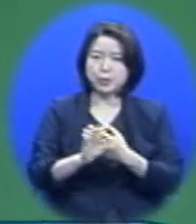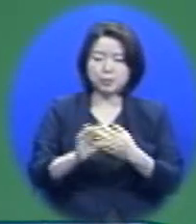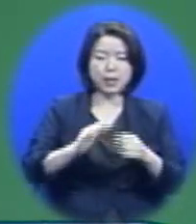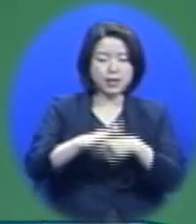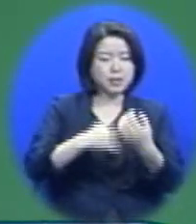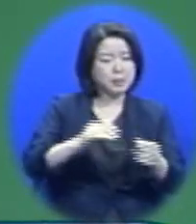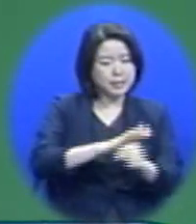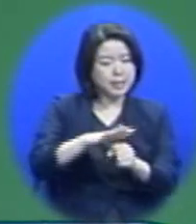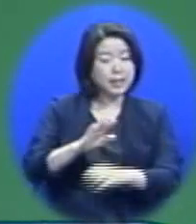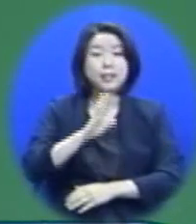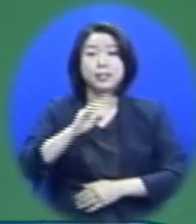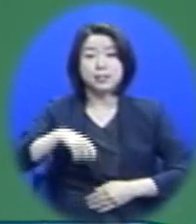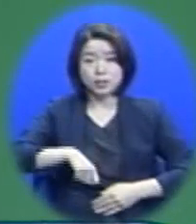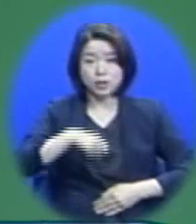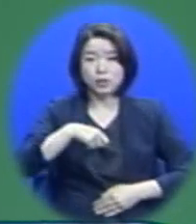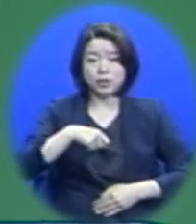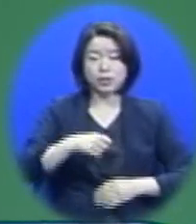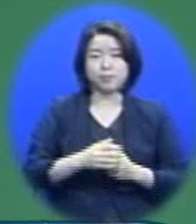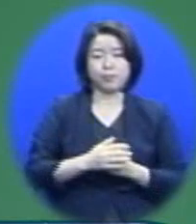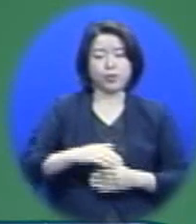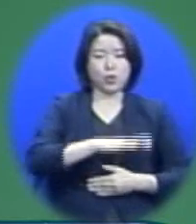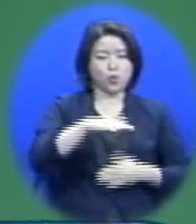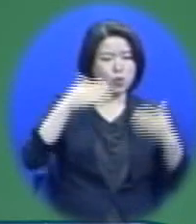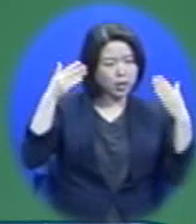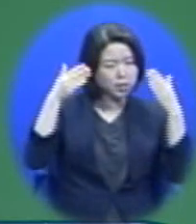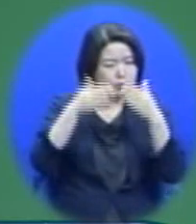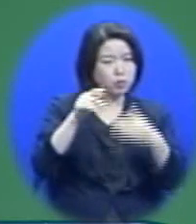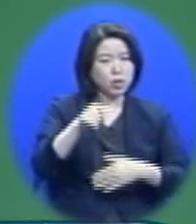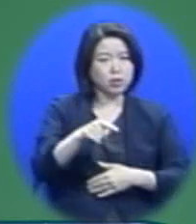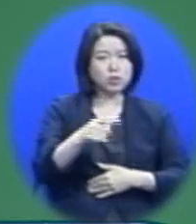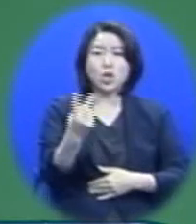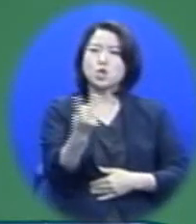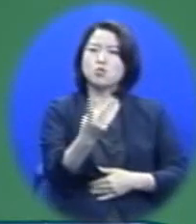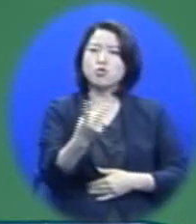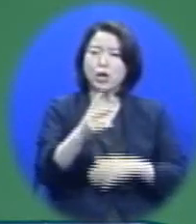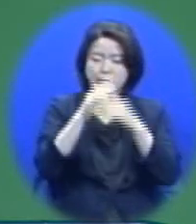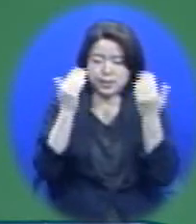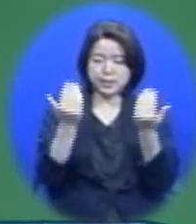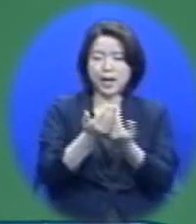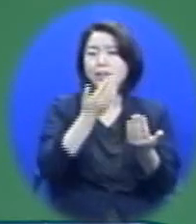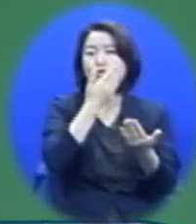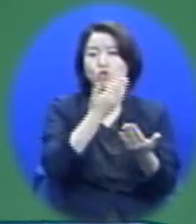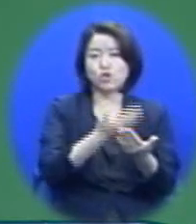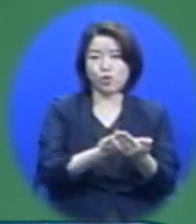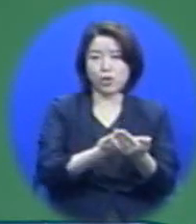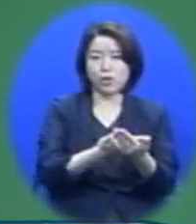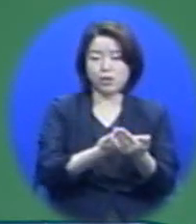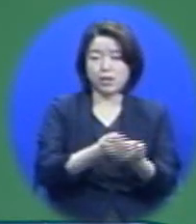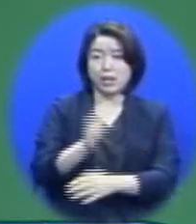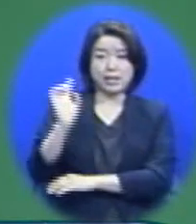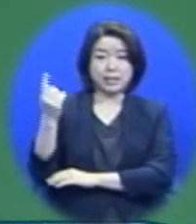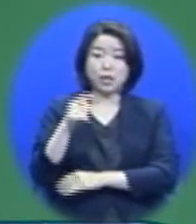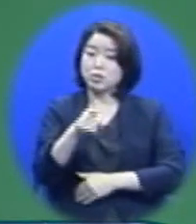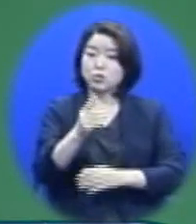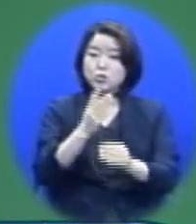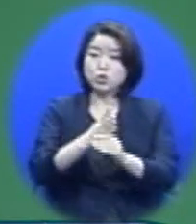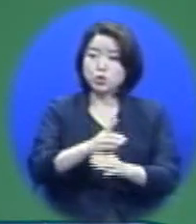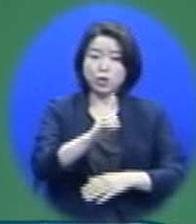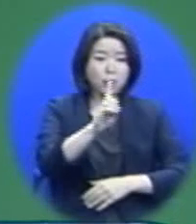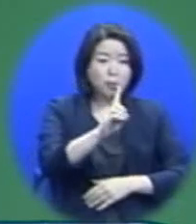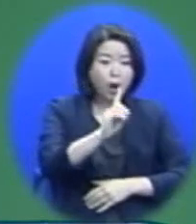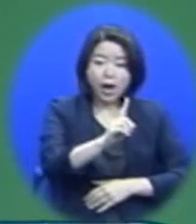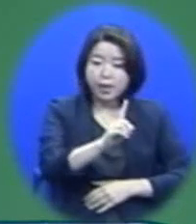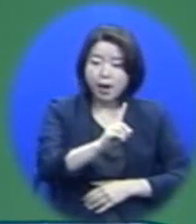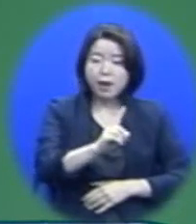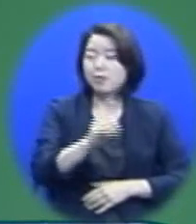정의인데 우리가 주목해야 될 것은 이 두 가지가 다 중요하다는 겁니다. 다윗은 그 중에 어느 하나를 말하지 않았습니다.